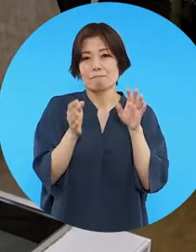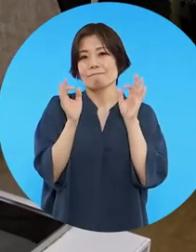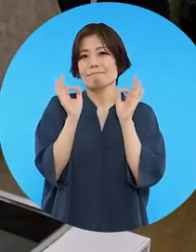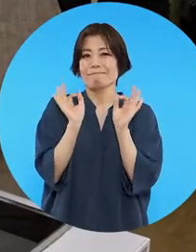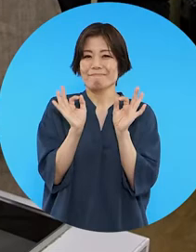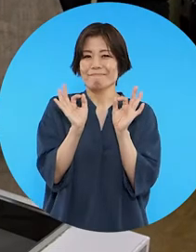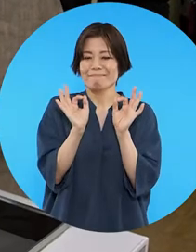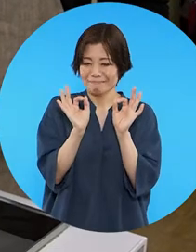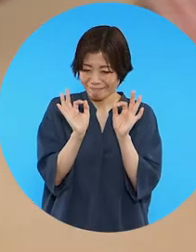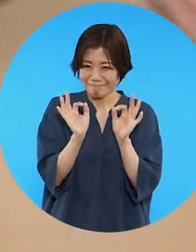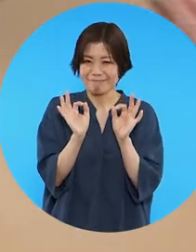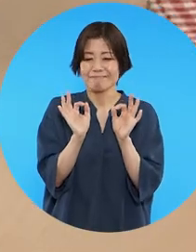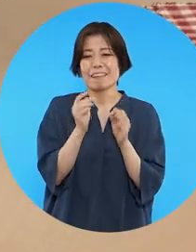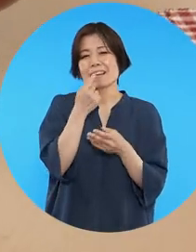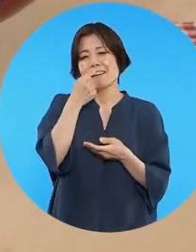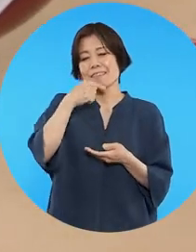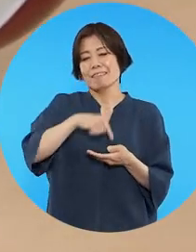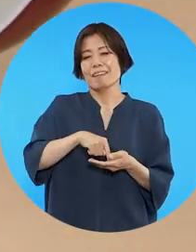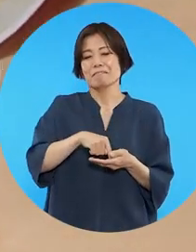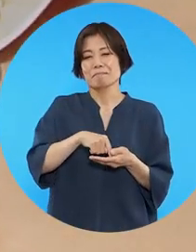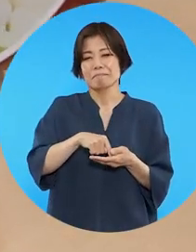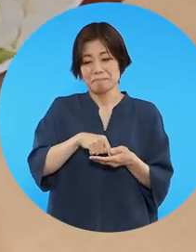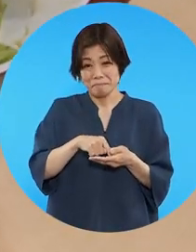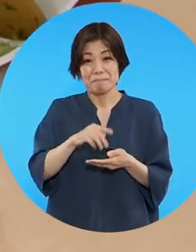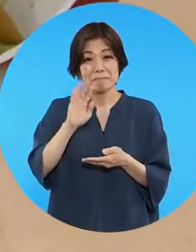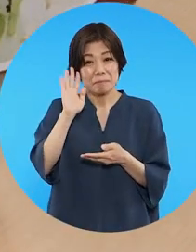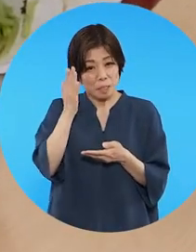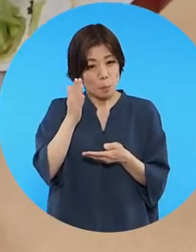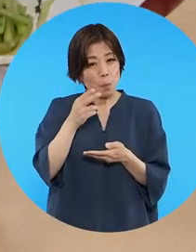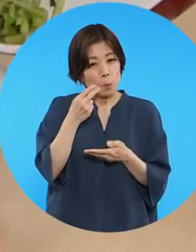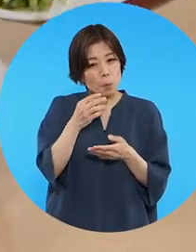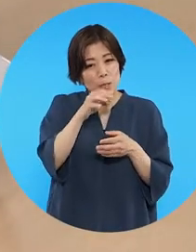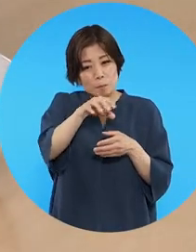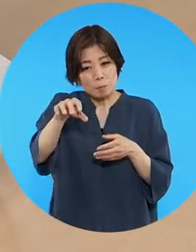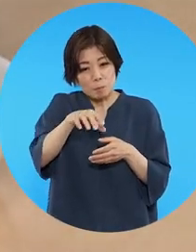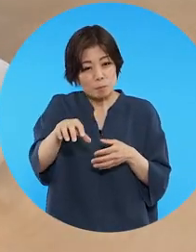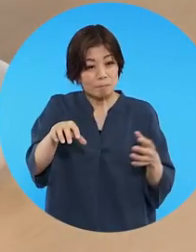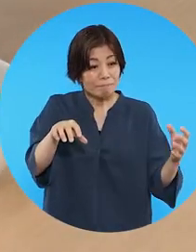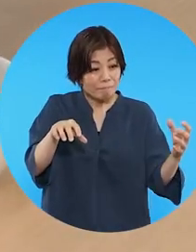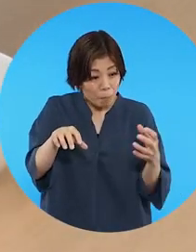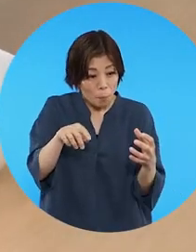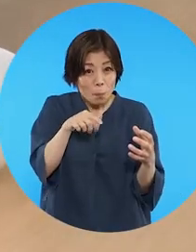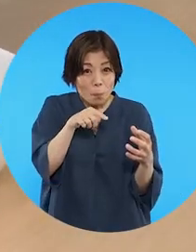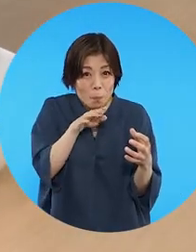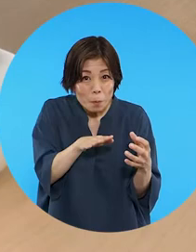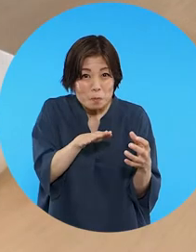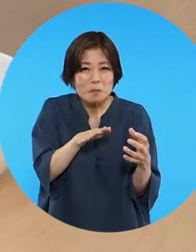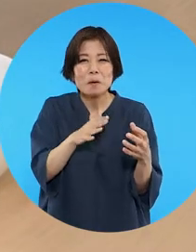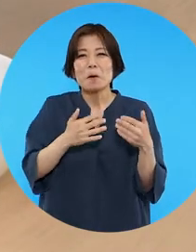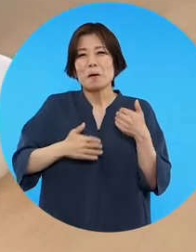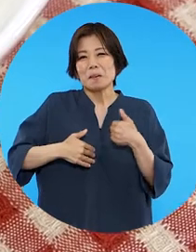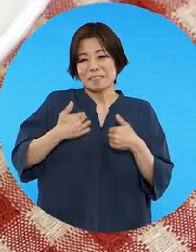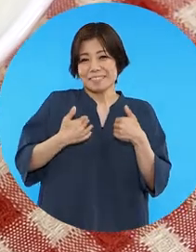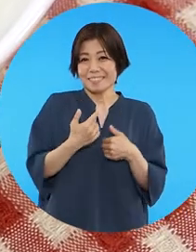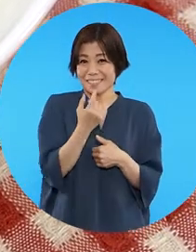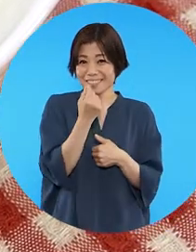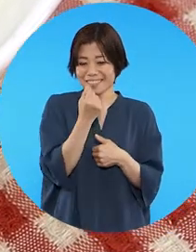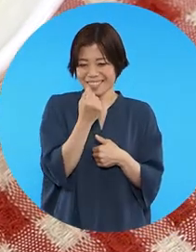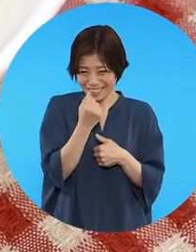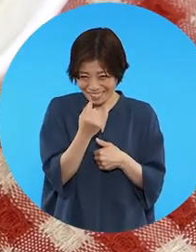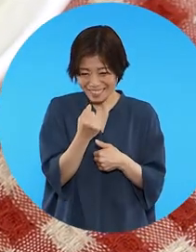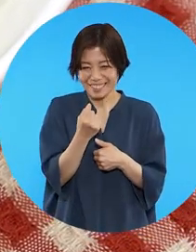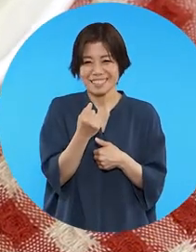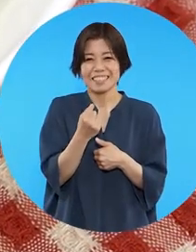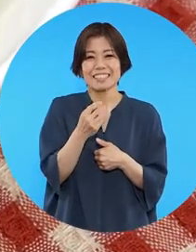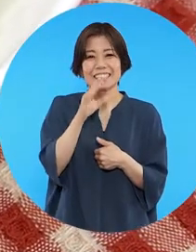味しくできてると思います。簡単な一品ですけれども、一品あると嬉しいおかずになります。はい、これで